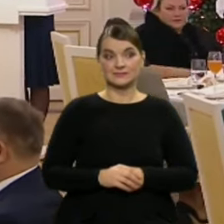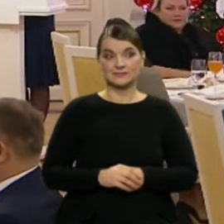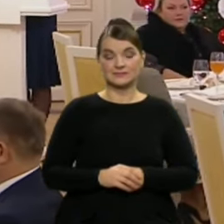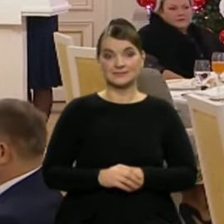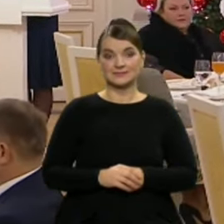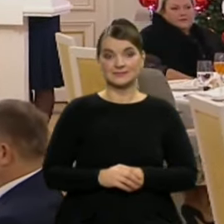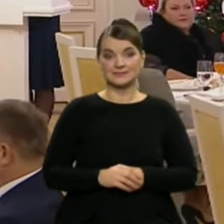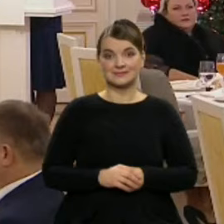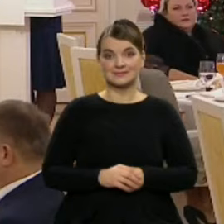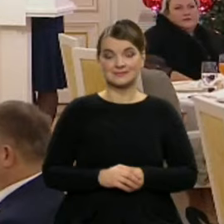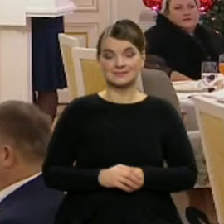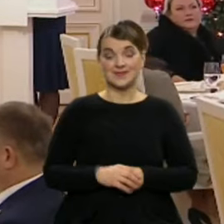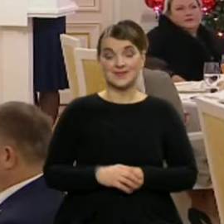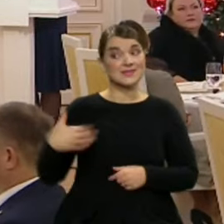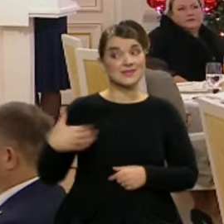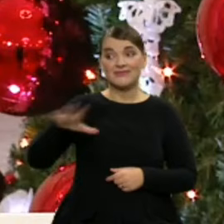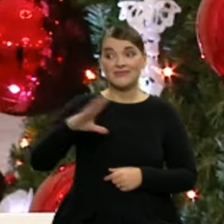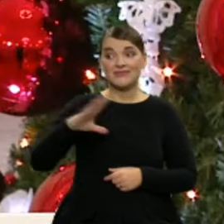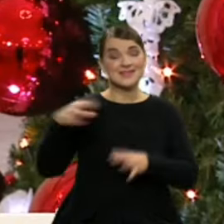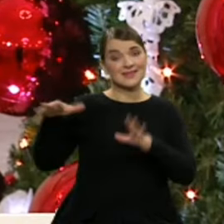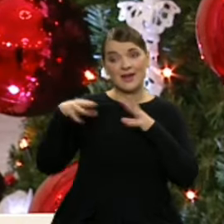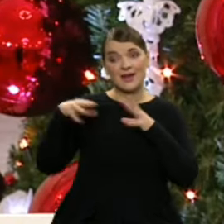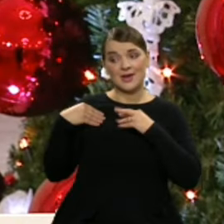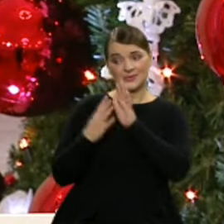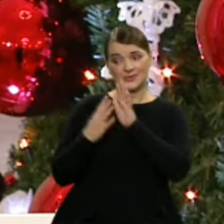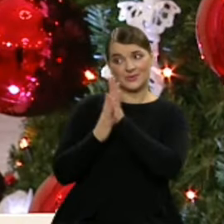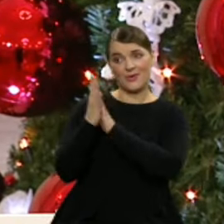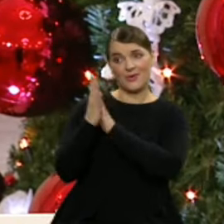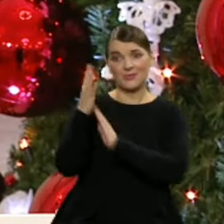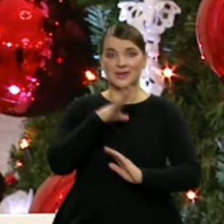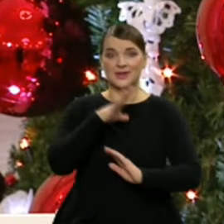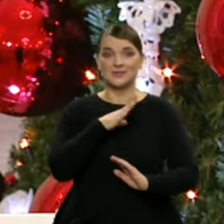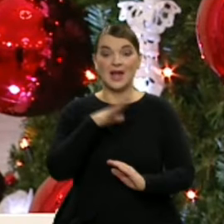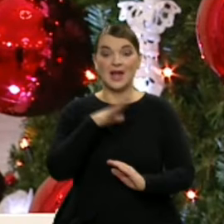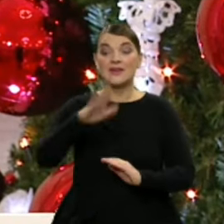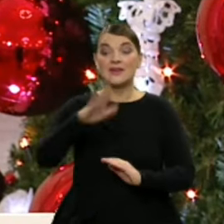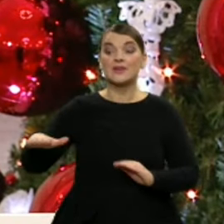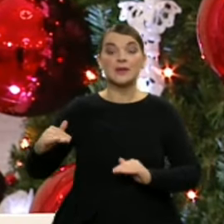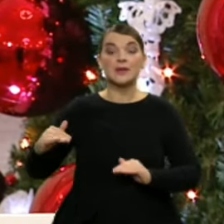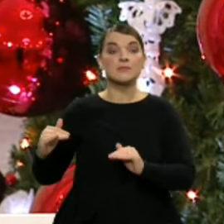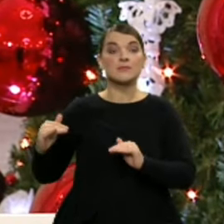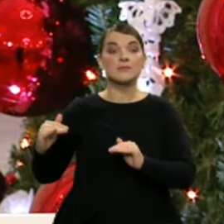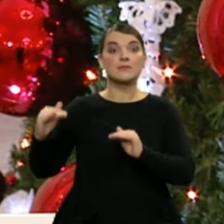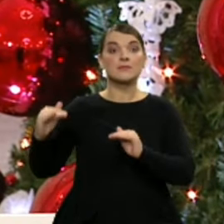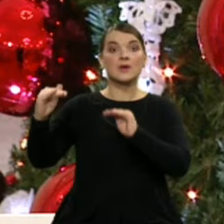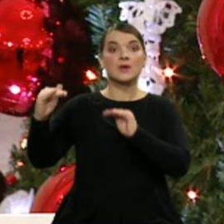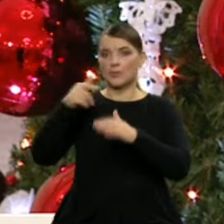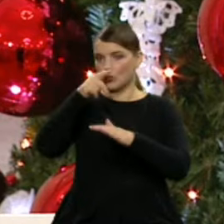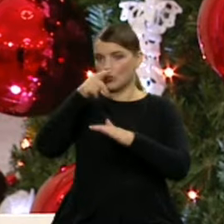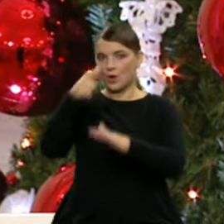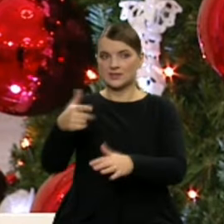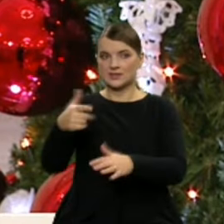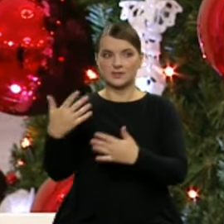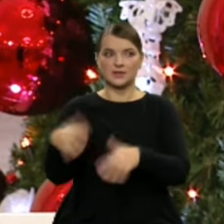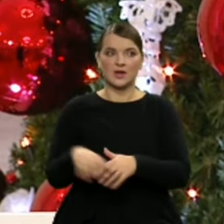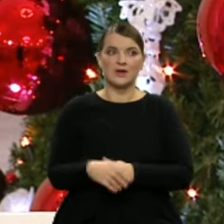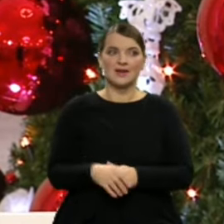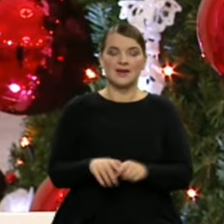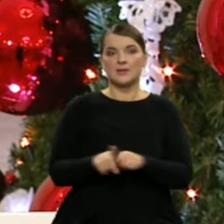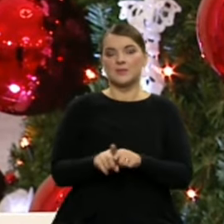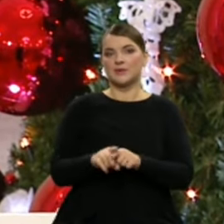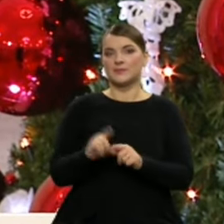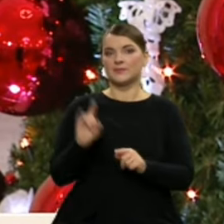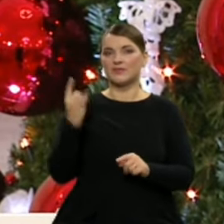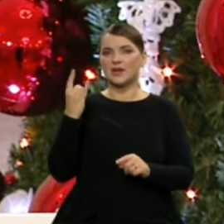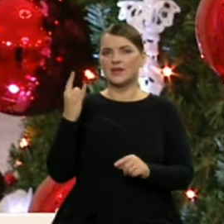Ir mes patys augome kartu. Bet kai vaikai paaugo po 7 metų, nu kažkaip mums dar trūko, tie vaikai atkeliavo netokie